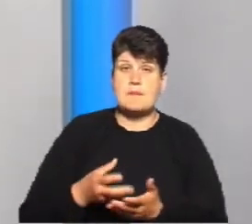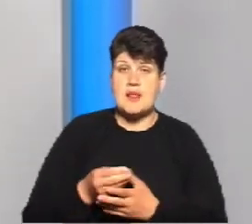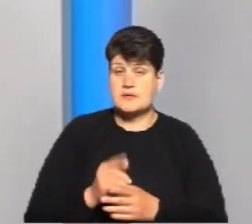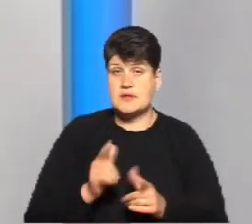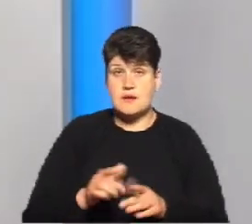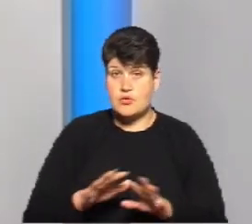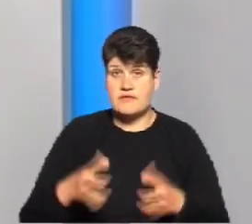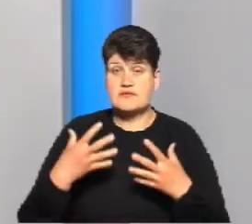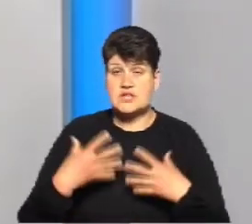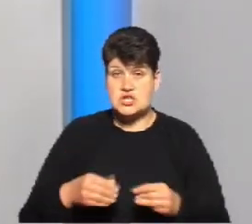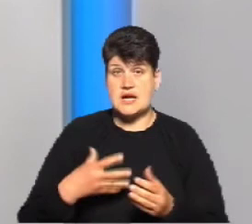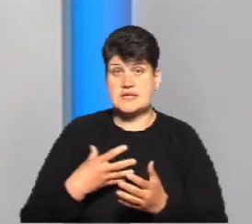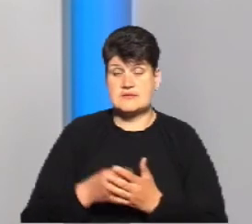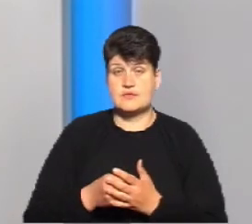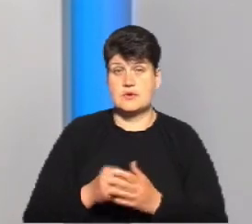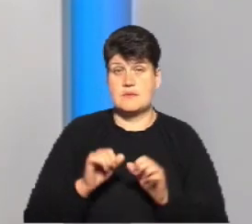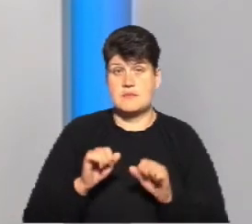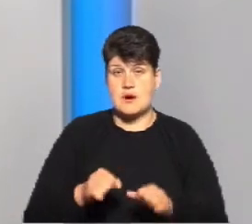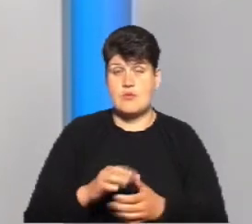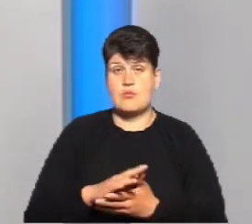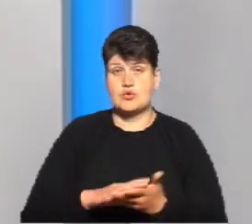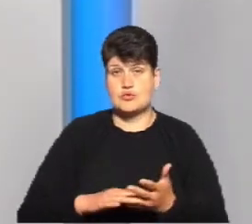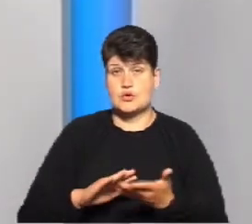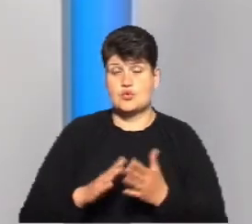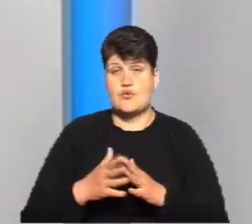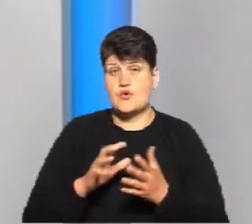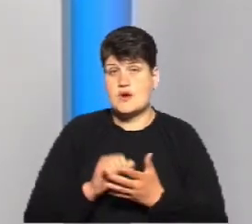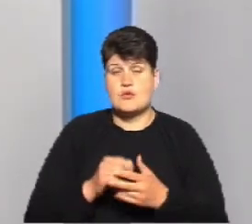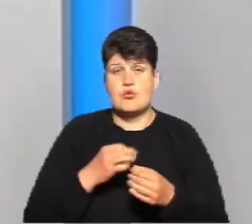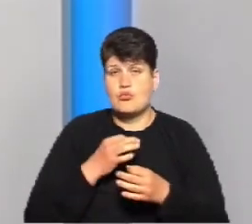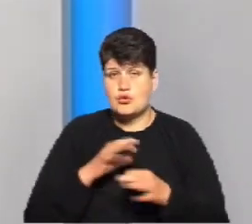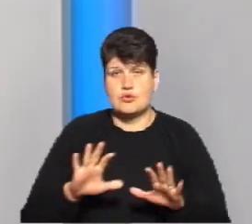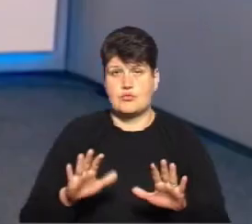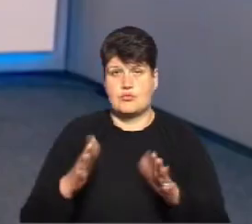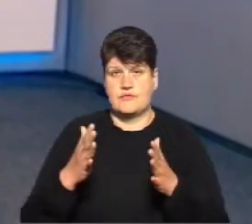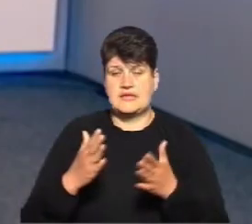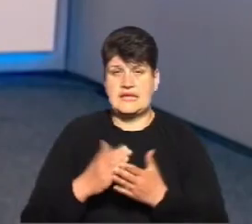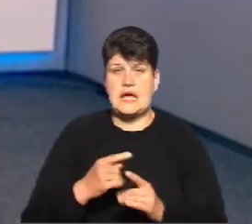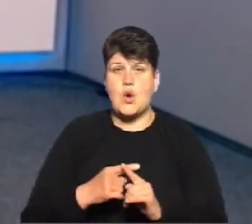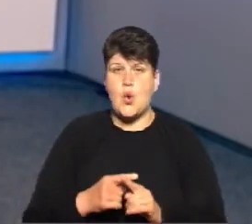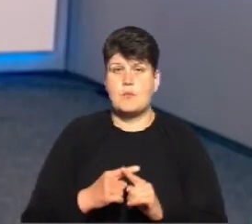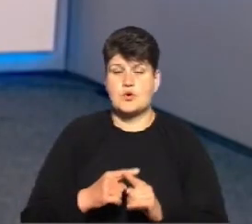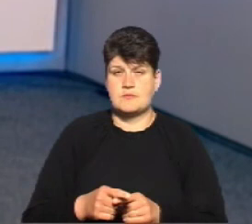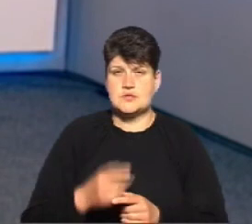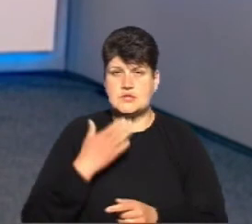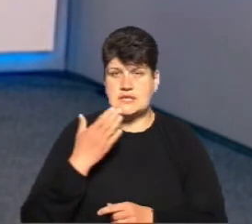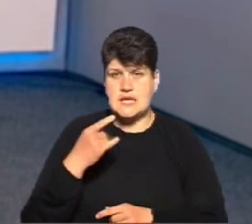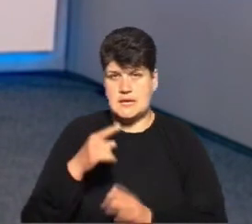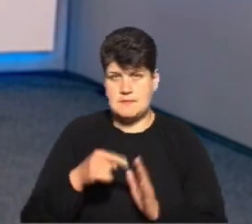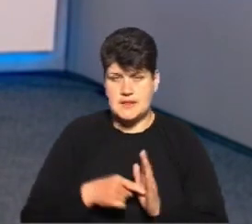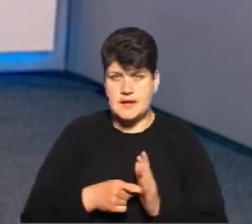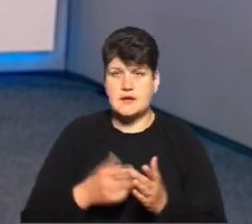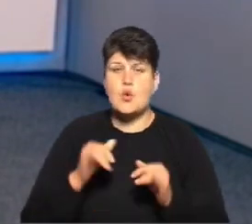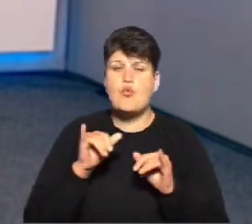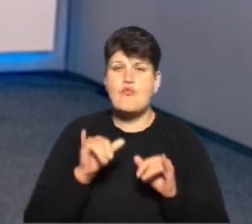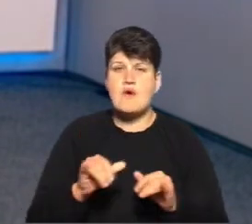право першочергового продовження договору оренди. Тобто в будь-якому випадку є компроміс. Останнє запитання: наскільки от у вас ці договори, який